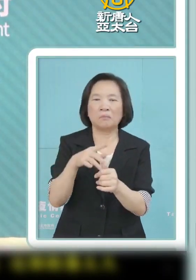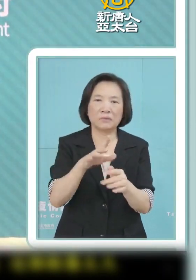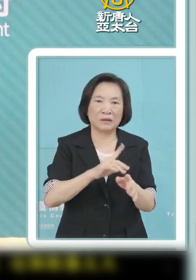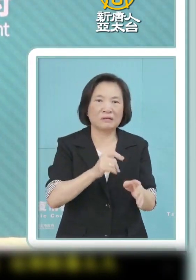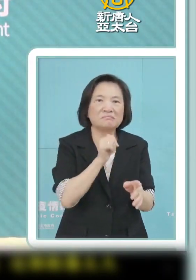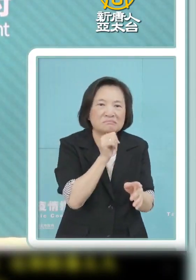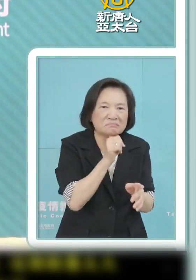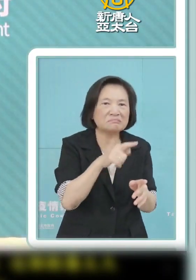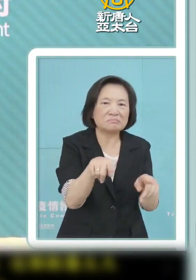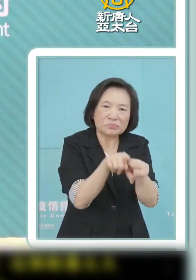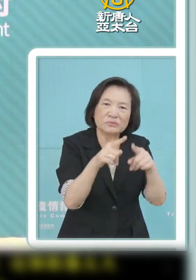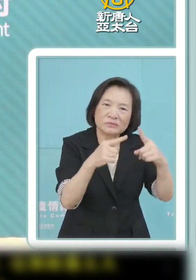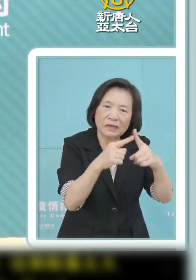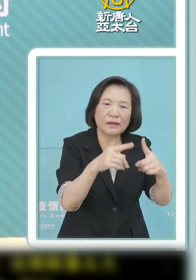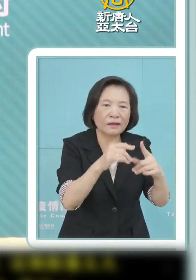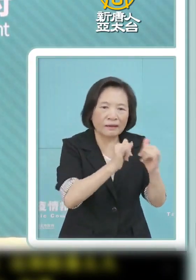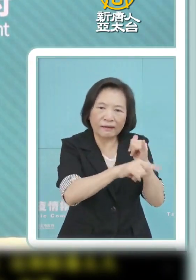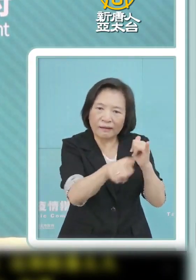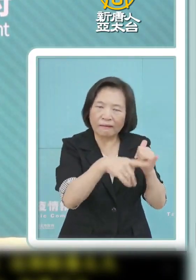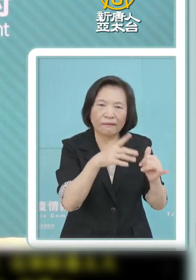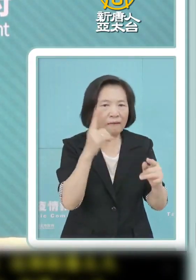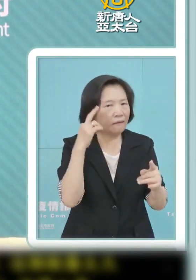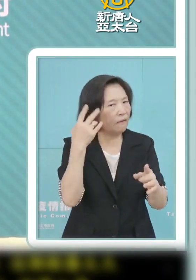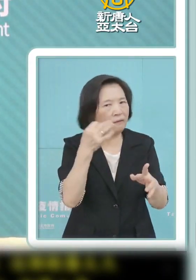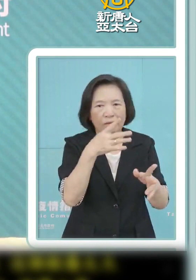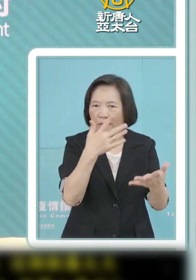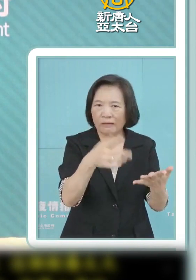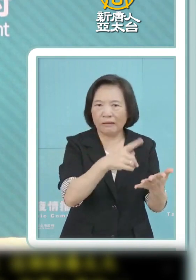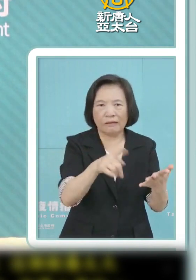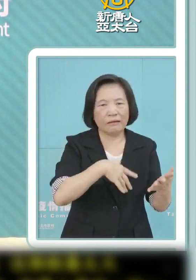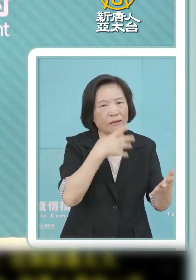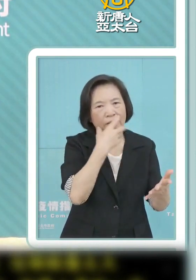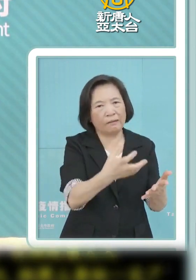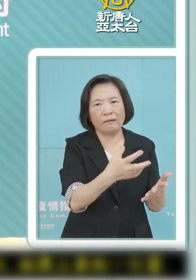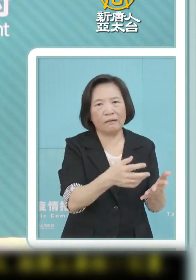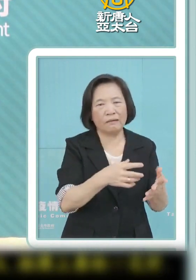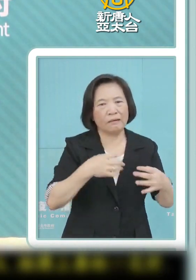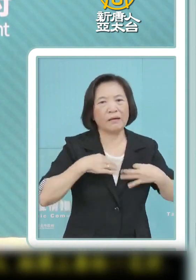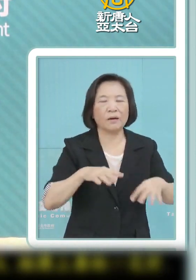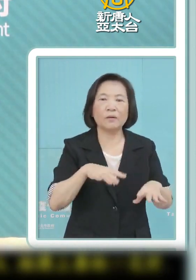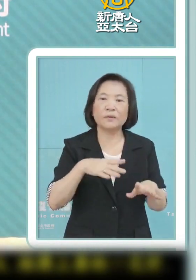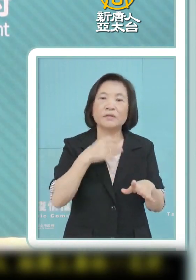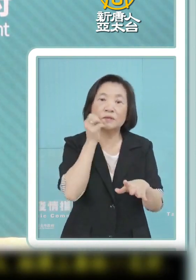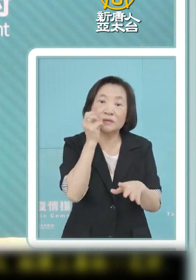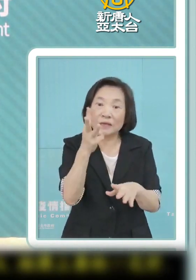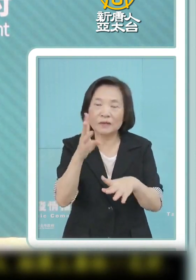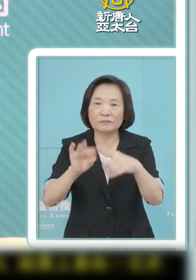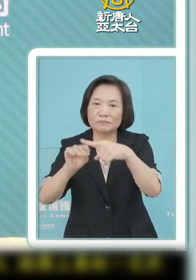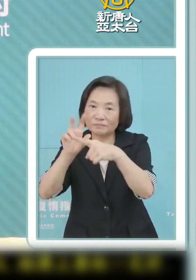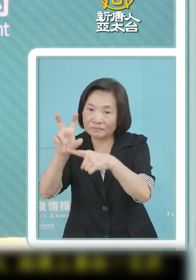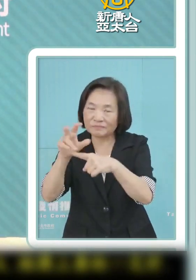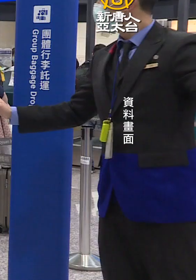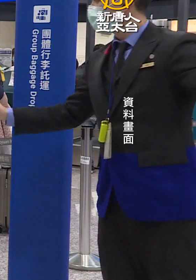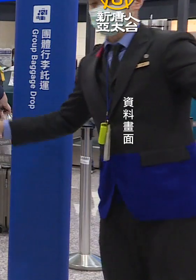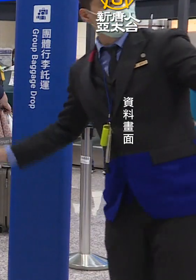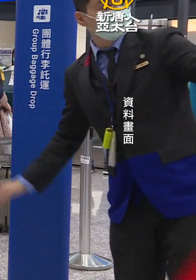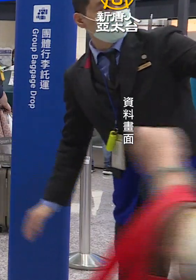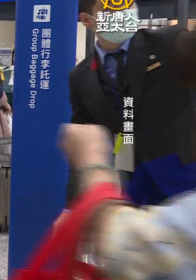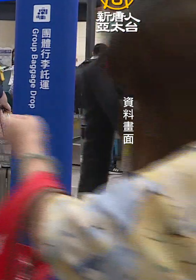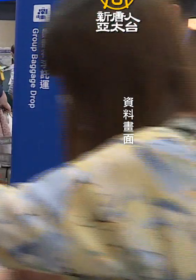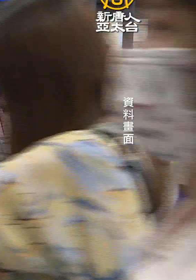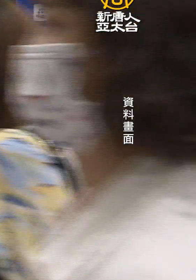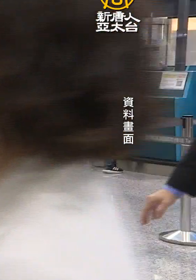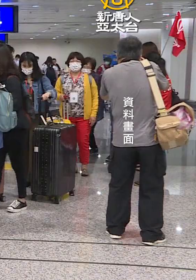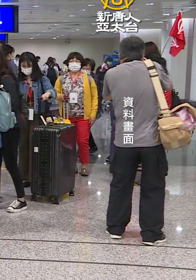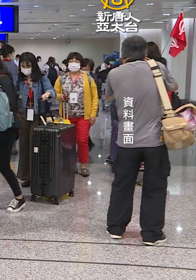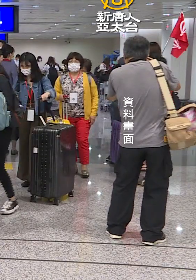增2例本土个案，包括1例加护感染，1例是桃园机场的越捷航空代理地勤人员。市长柯